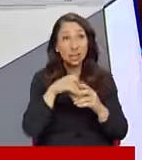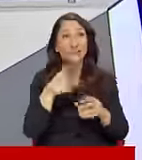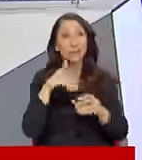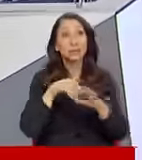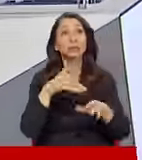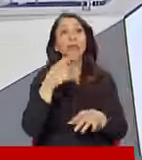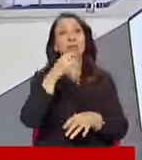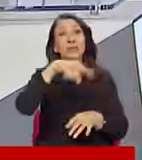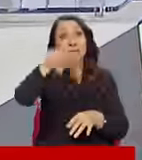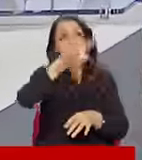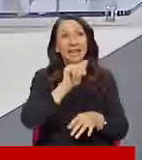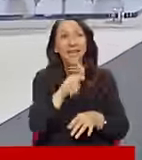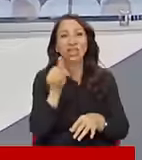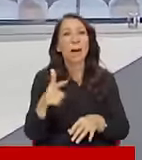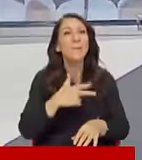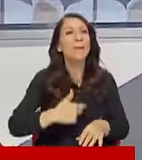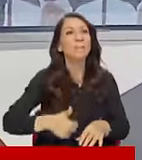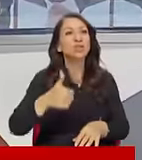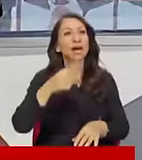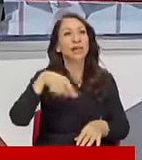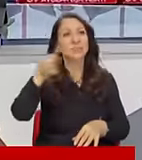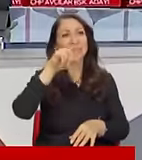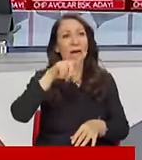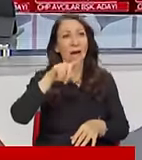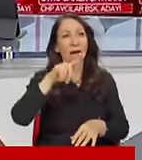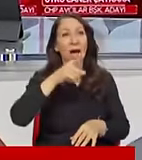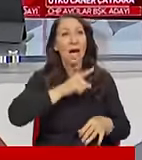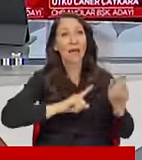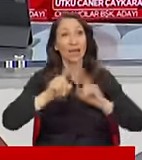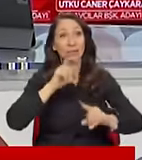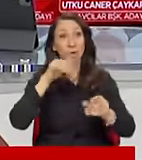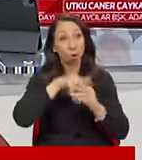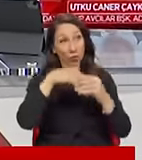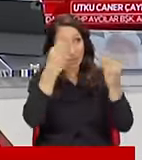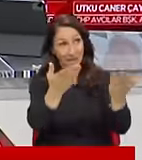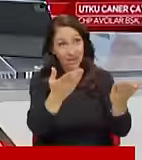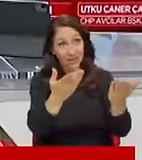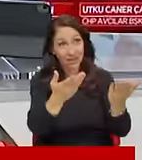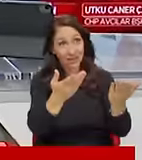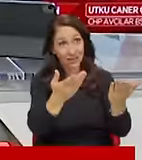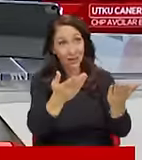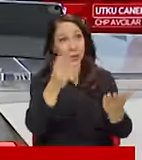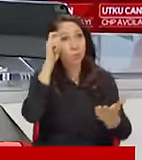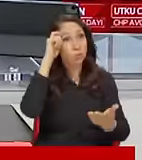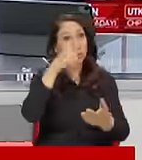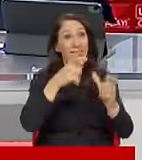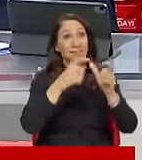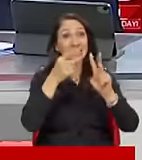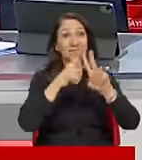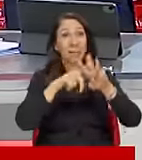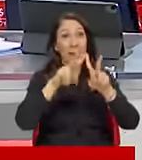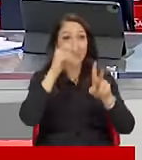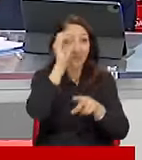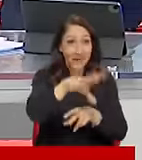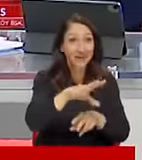Onun için biz diyoruz ki ilçe belediye başkanlarımızda adaylarımıza oy verin. Yani Üsküdar'da Sinem Hanım'a